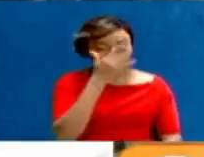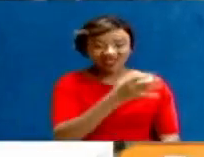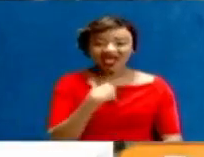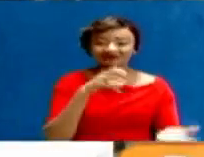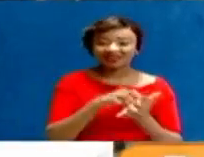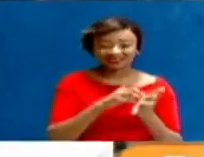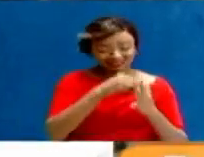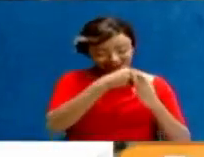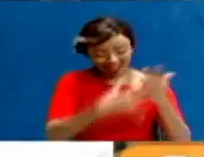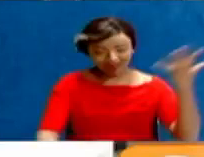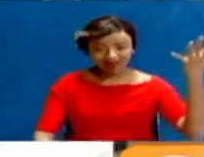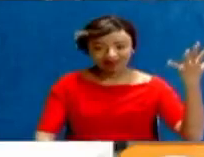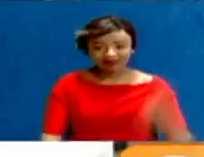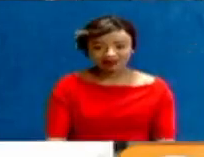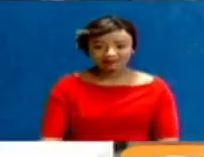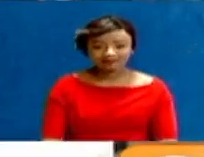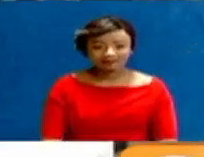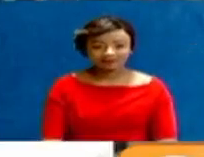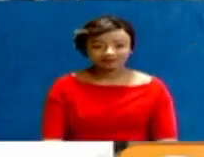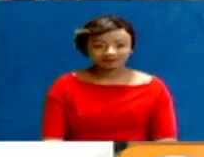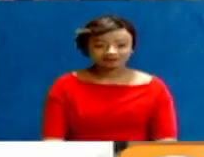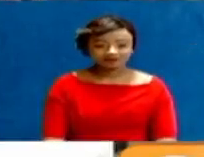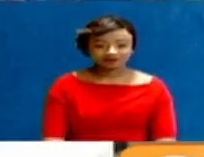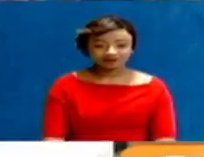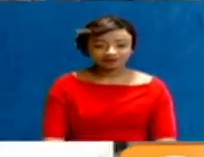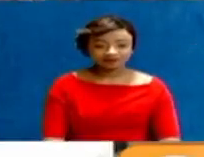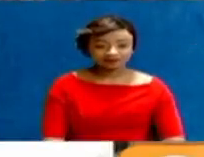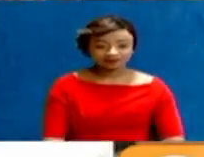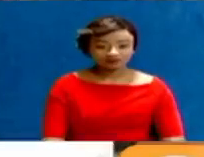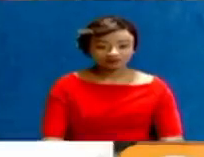mashtaka haya. Francis Mtaraki, Ringa Citizen, Mombasa.